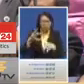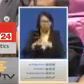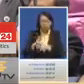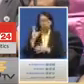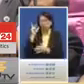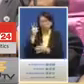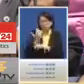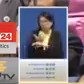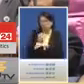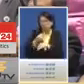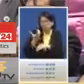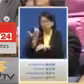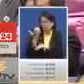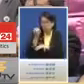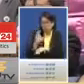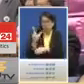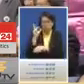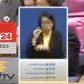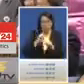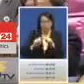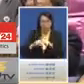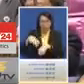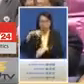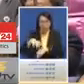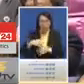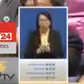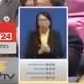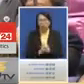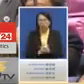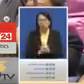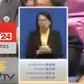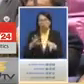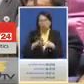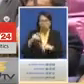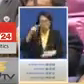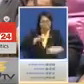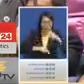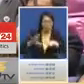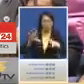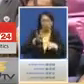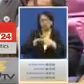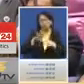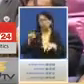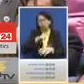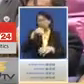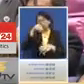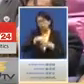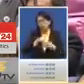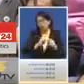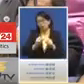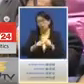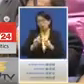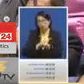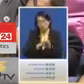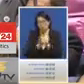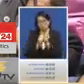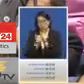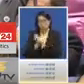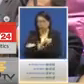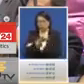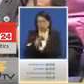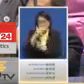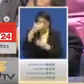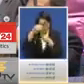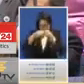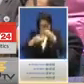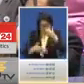ฉบับออกยึดกรมองค์กรอิสระ3ฉบับออกควบคุมการเลือกตั้งและปฏิรูปอื่นๆ109ฉบับ